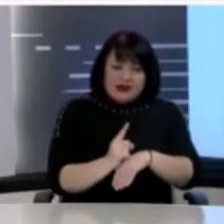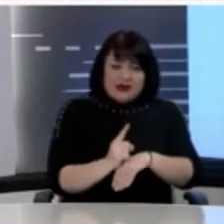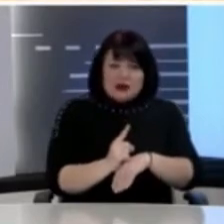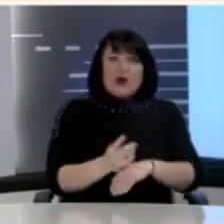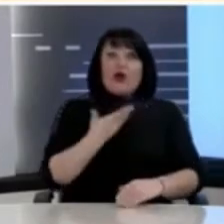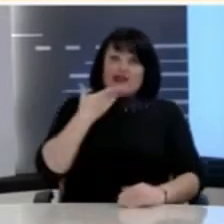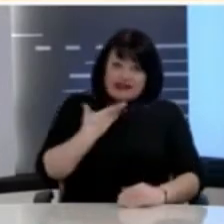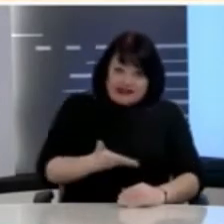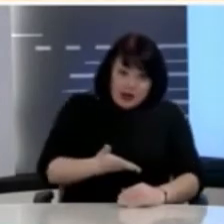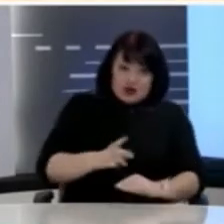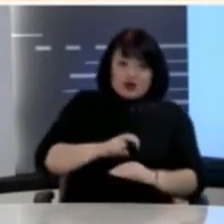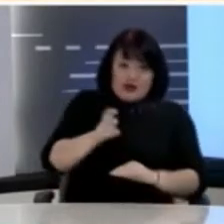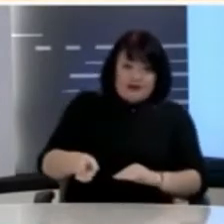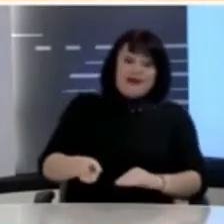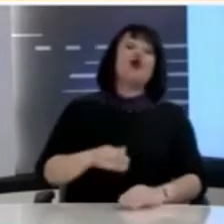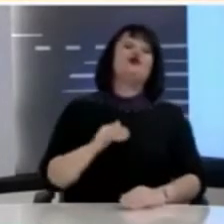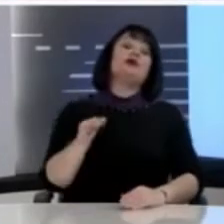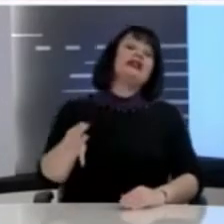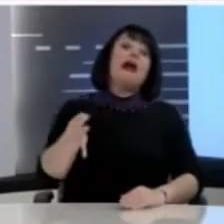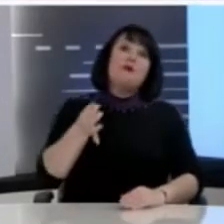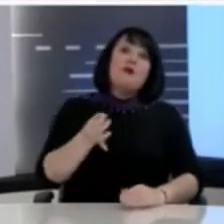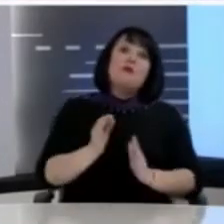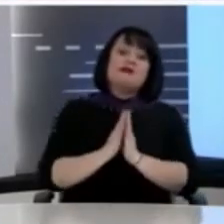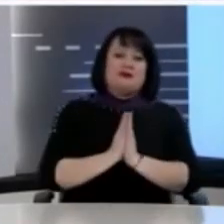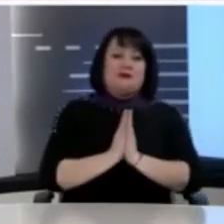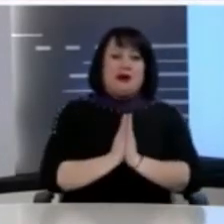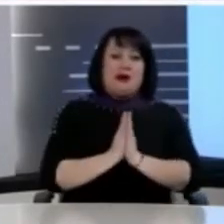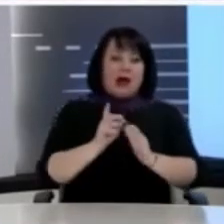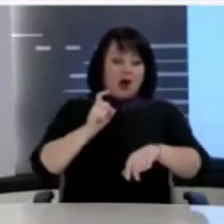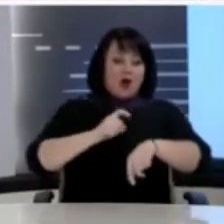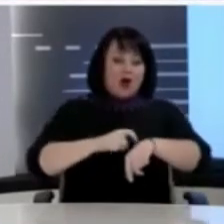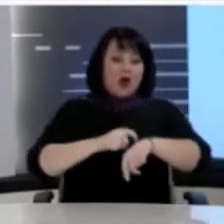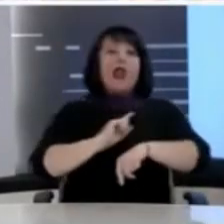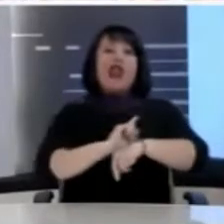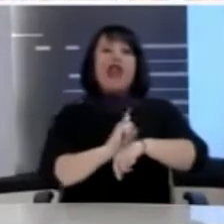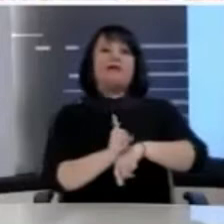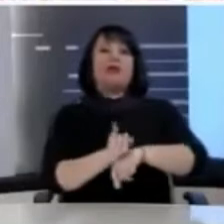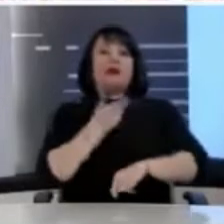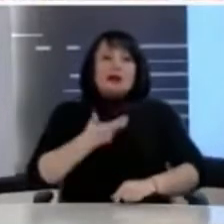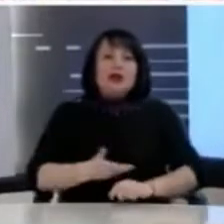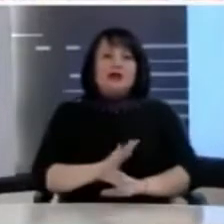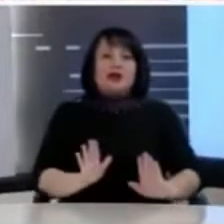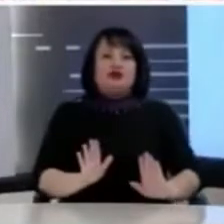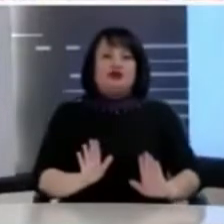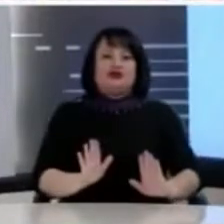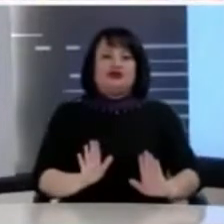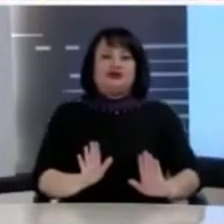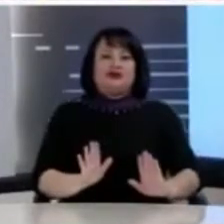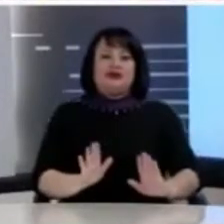πολύ να μου πείτε πόση ώρα θέλετε για να ολοκληρώσετε.